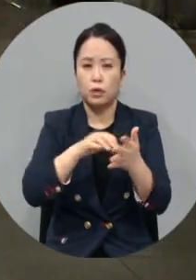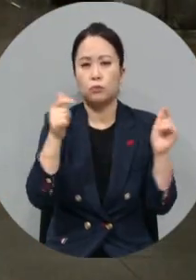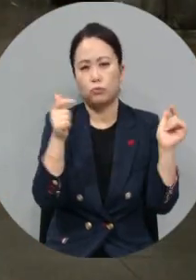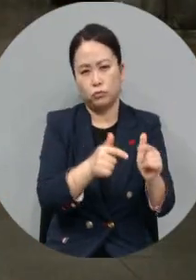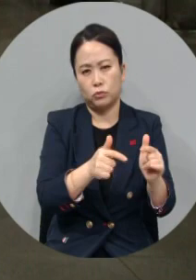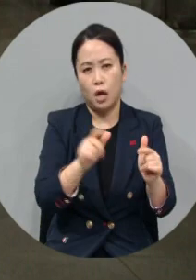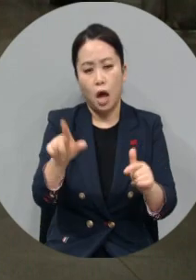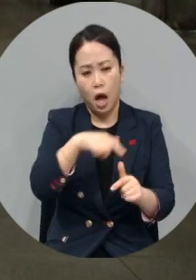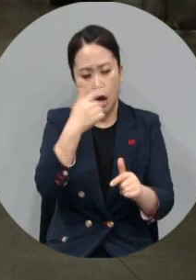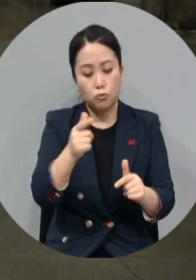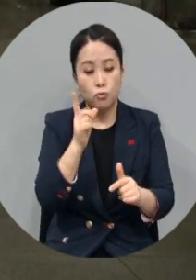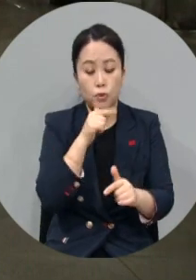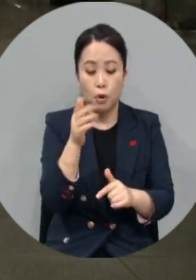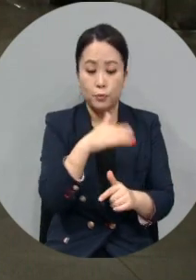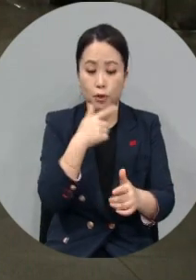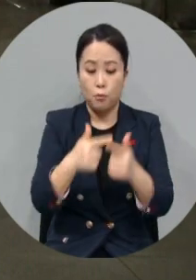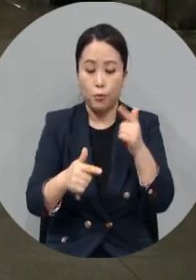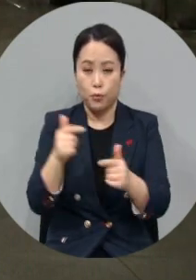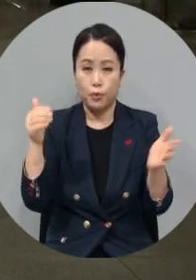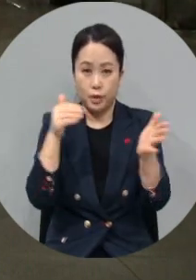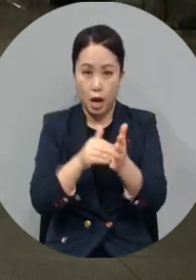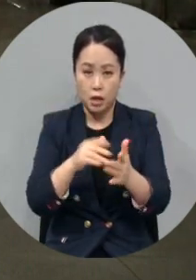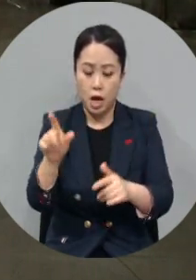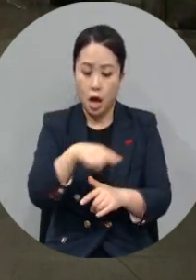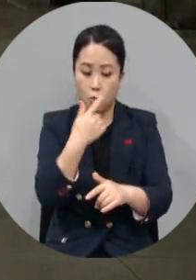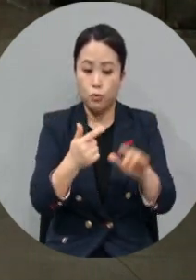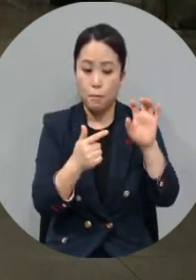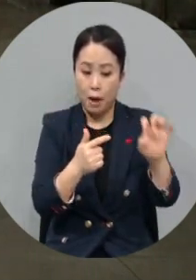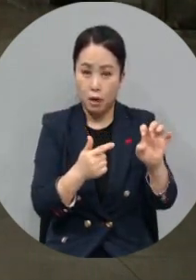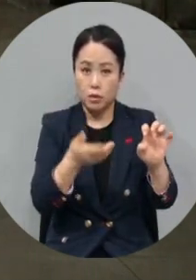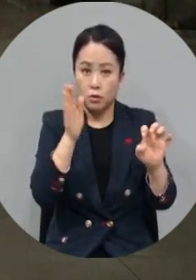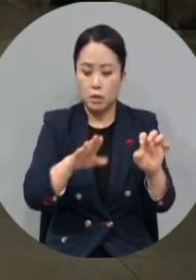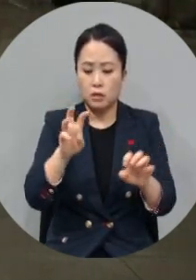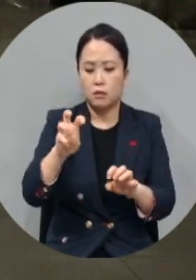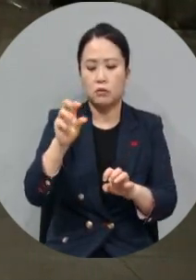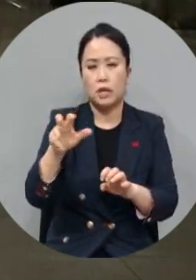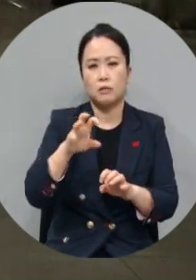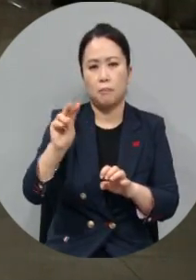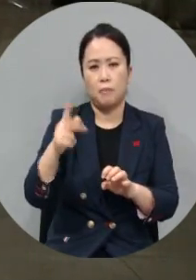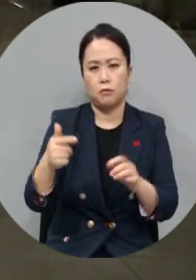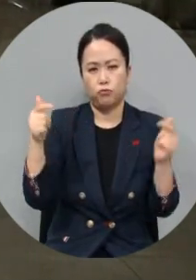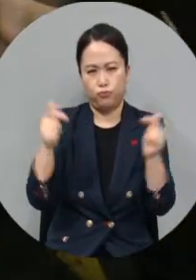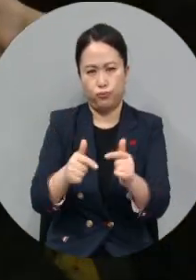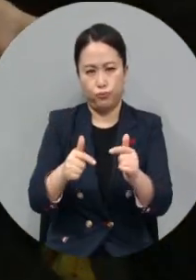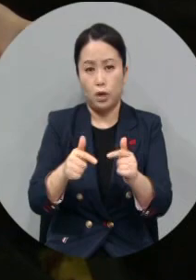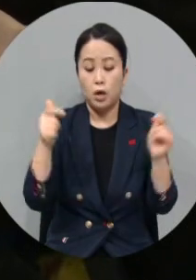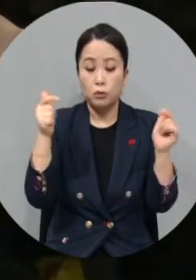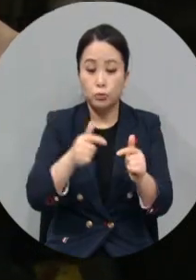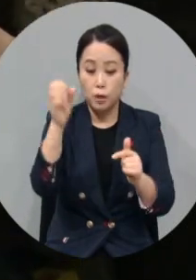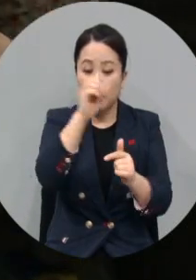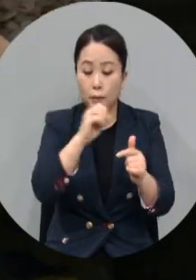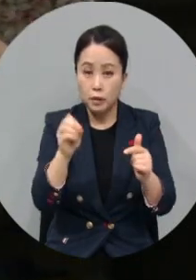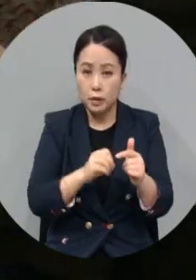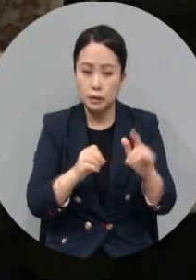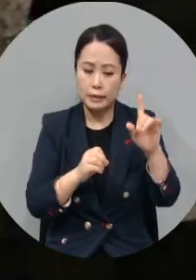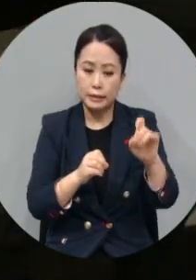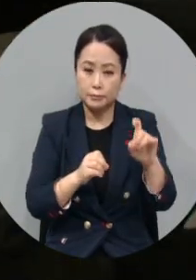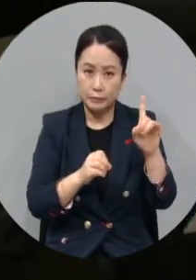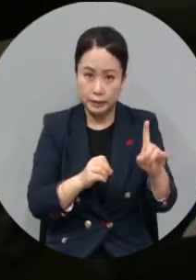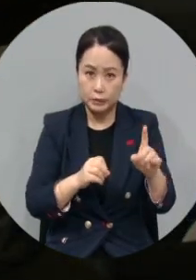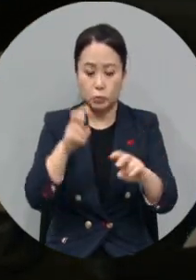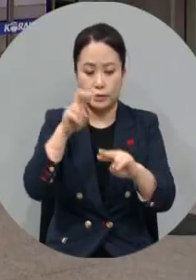왕복 40편에서 35편으로 줄어드는데 감차율은 11%, 좌석은 4,100여